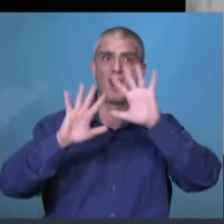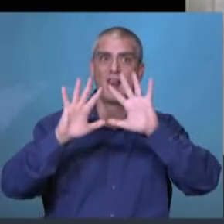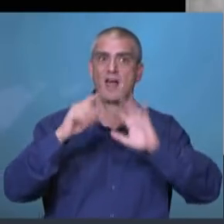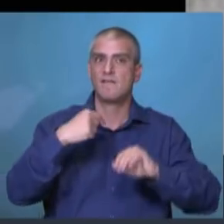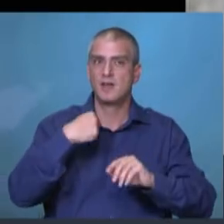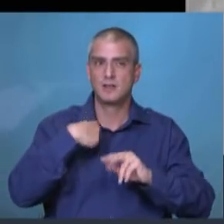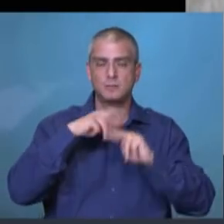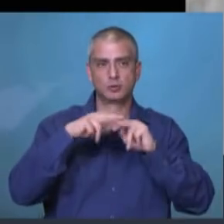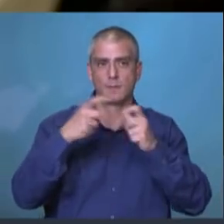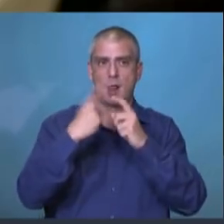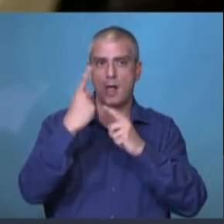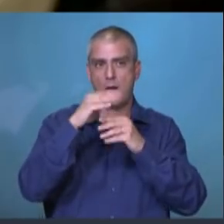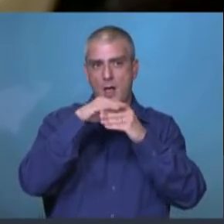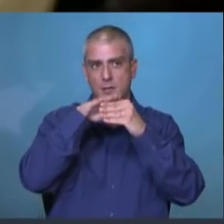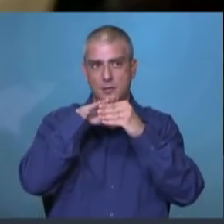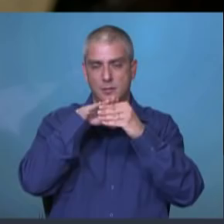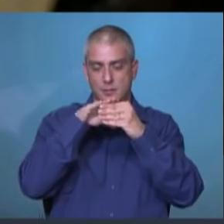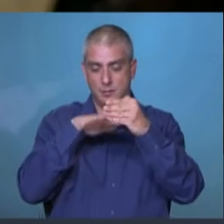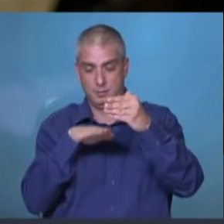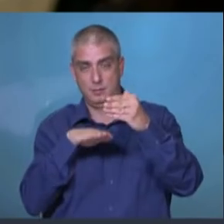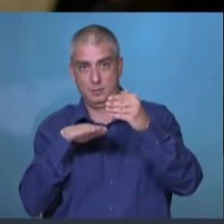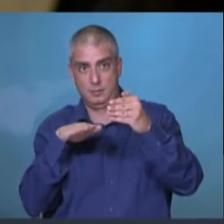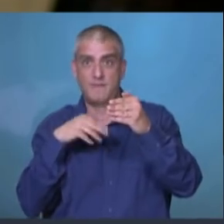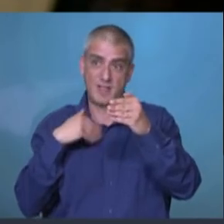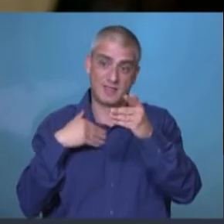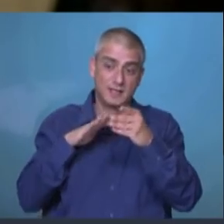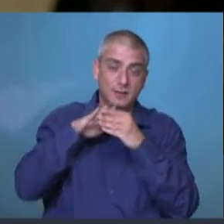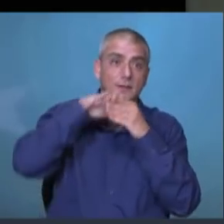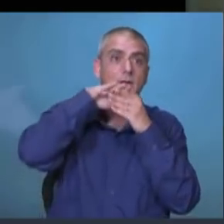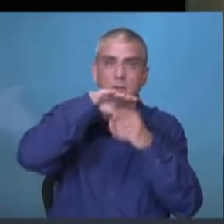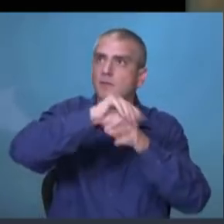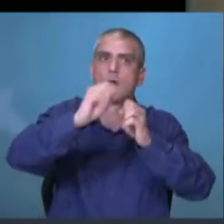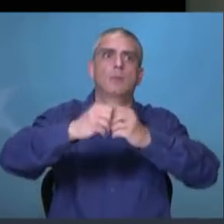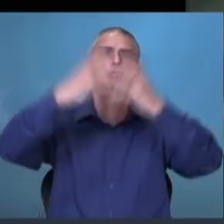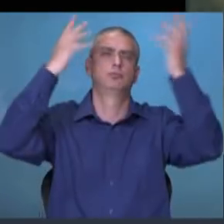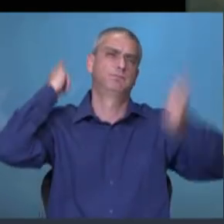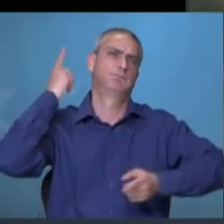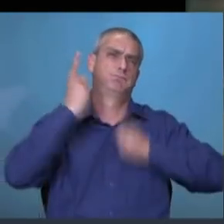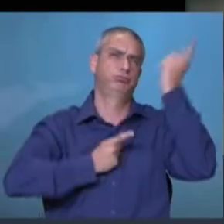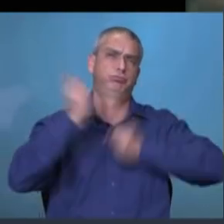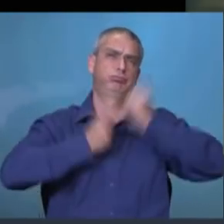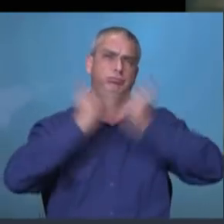משאיר מחלקה בחיפוי, גולש קדימה, והכל מתעורר.